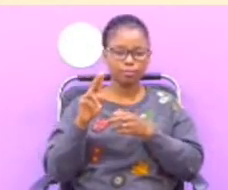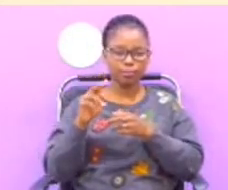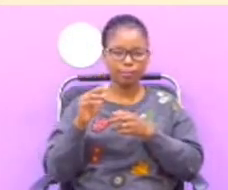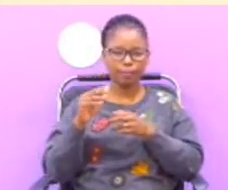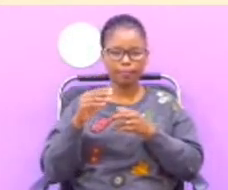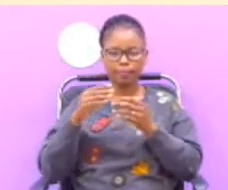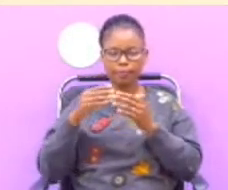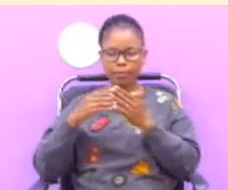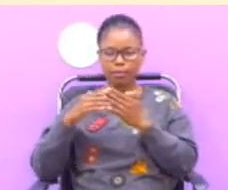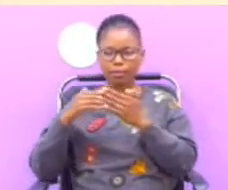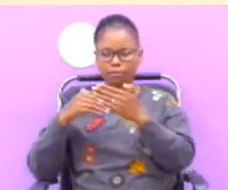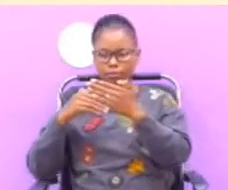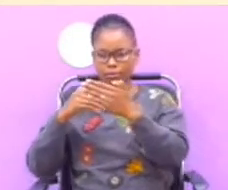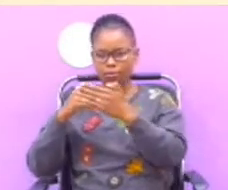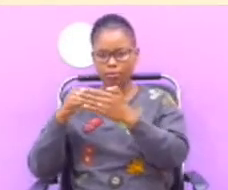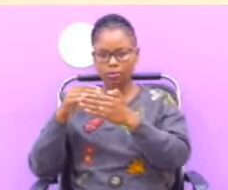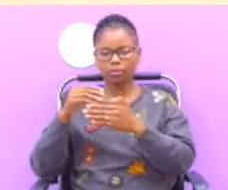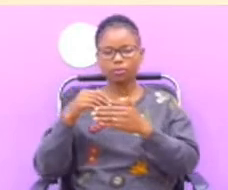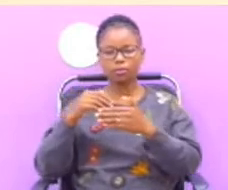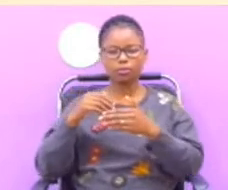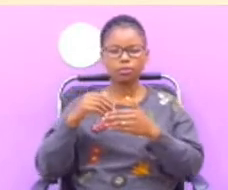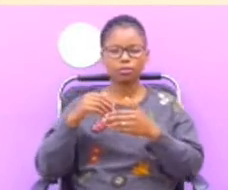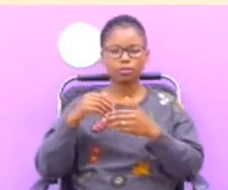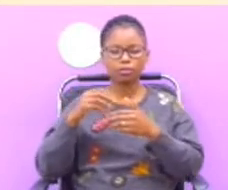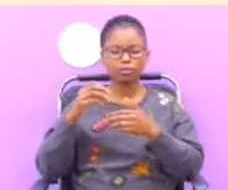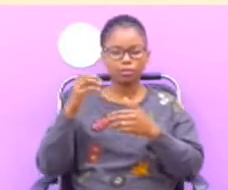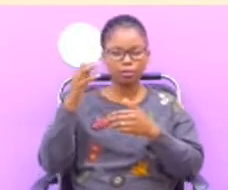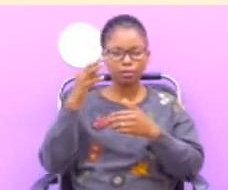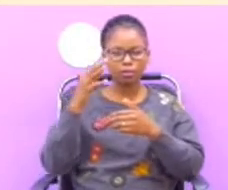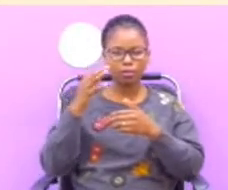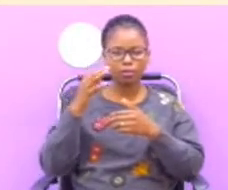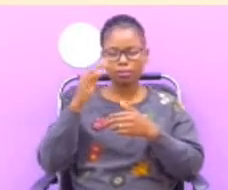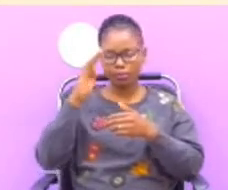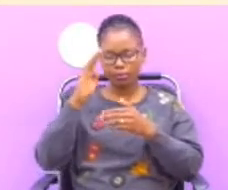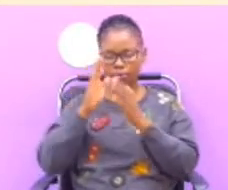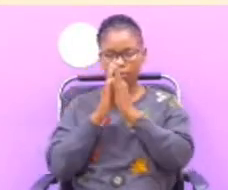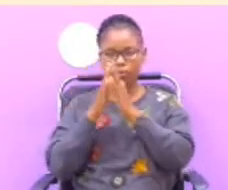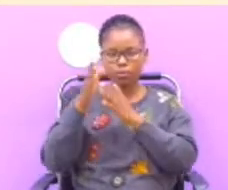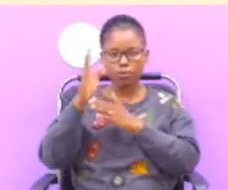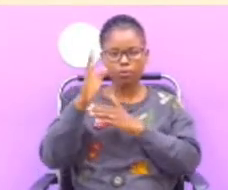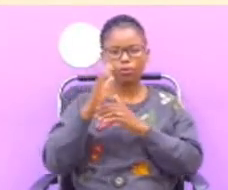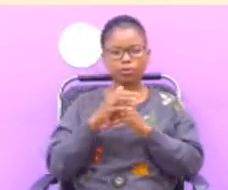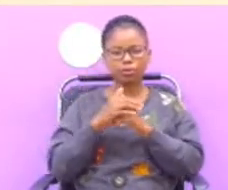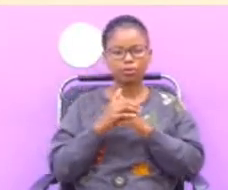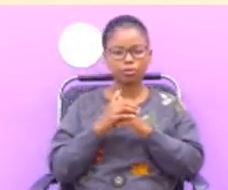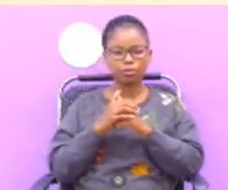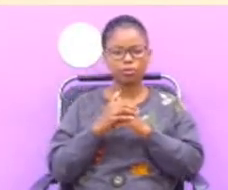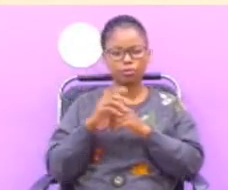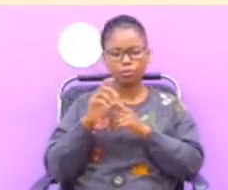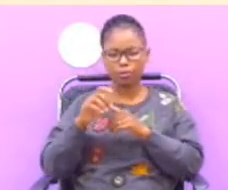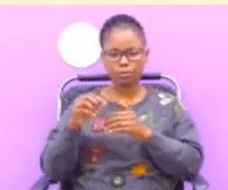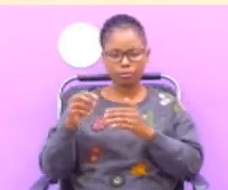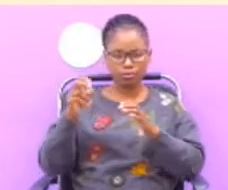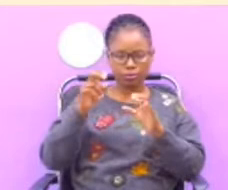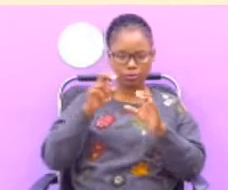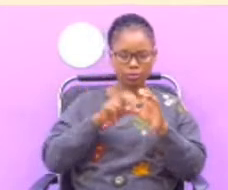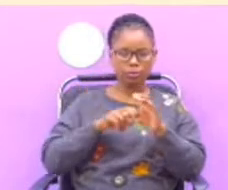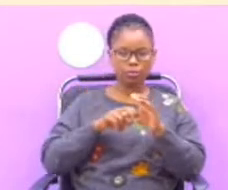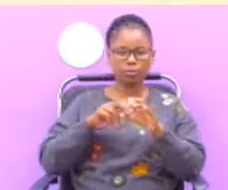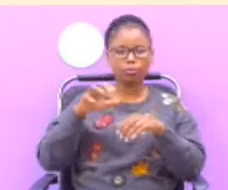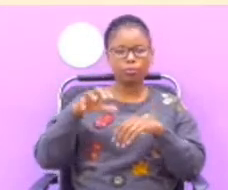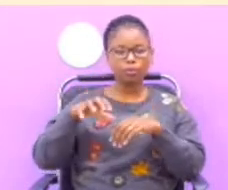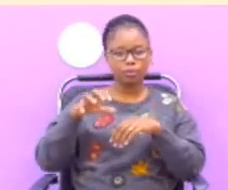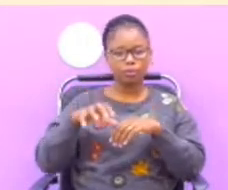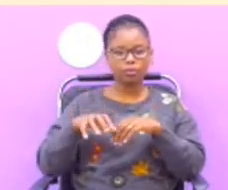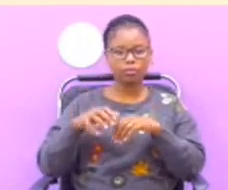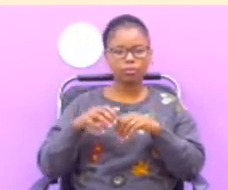ya muthaiga ugikira hali ya muthai aya pastor mwathani arogocwo hi no ginya tugukue na ni matatu uyu ni pastor wako